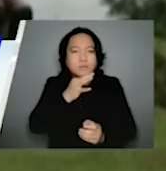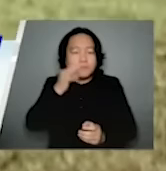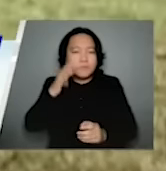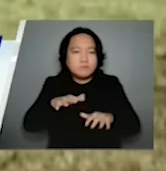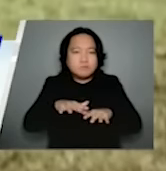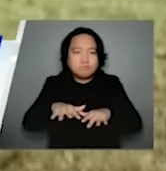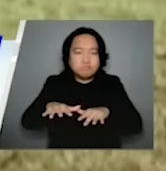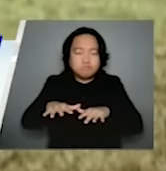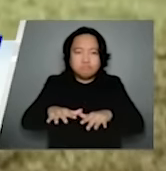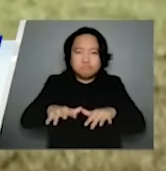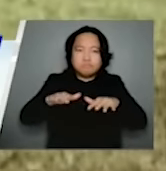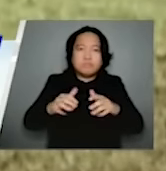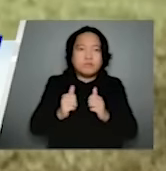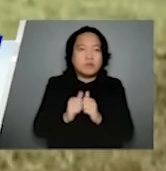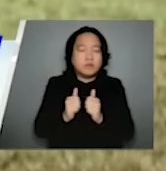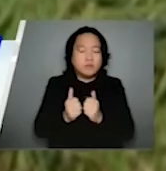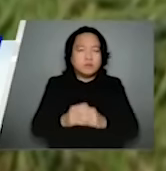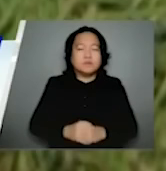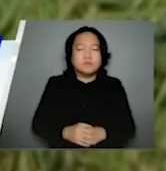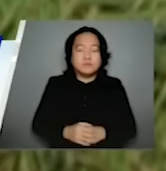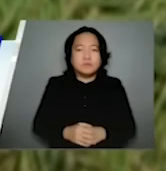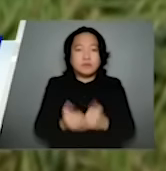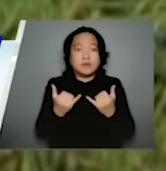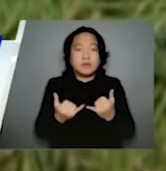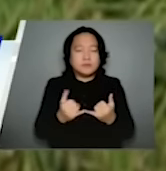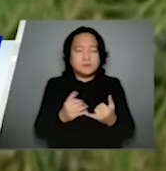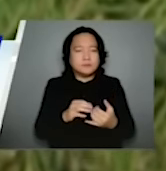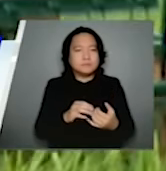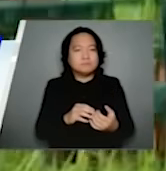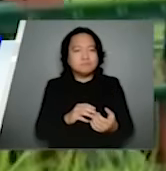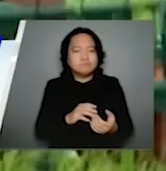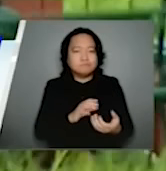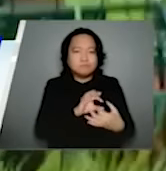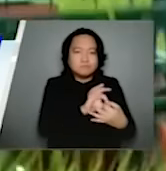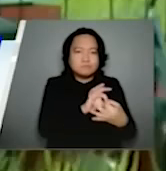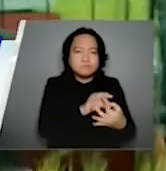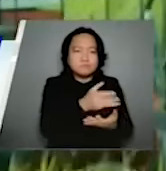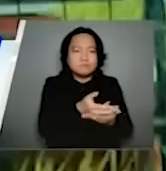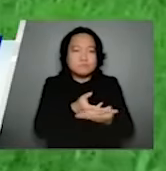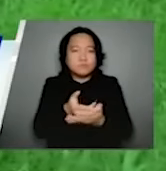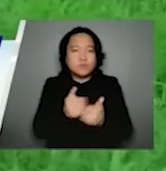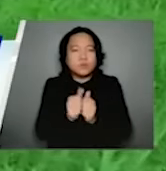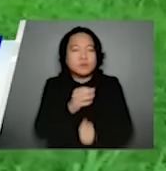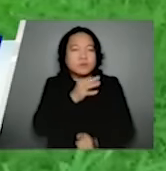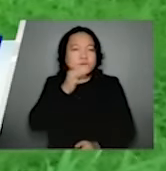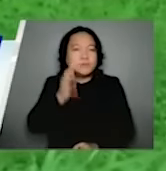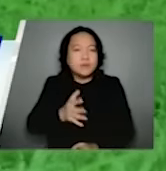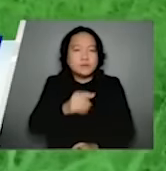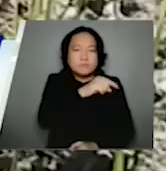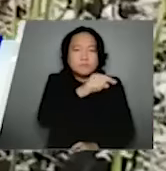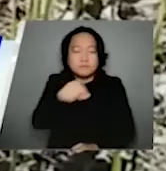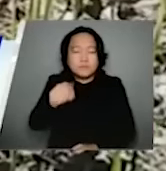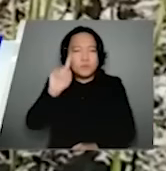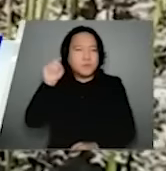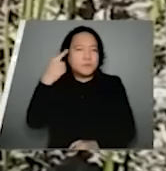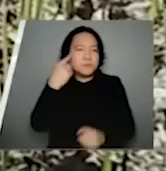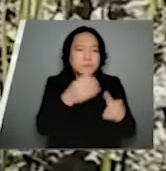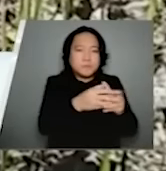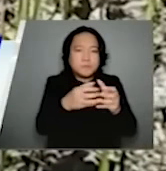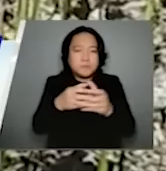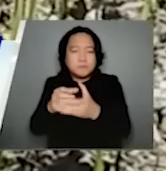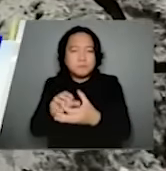masusing pakikipag-ugnayan sa mga farmers groups at local government units para sa pagpapatupad ng La Nina mechanisms. Ayon sa